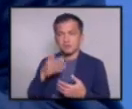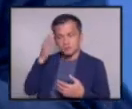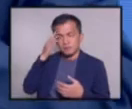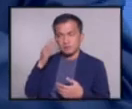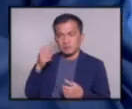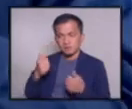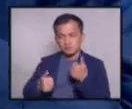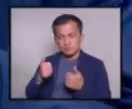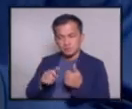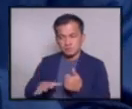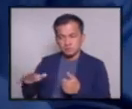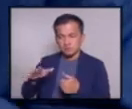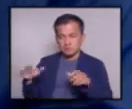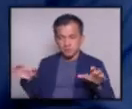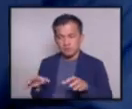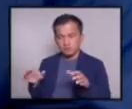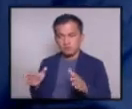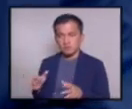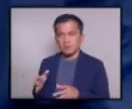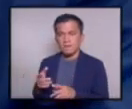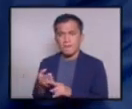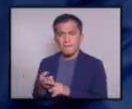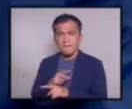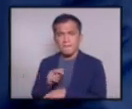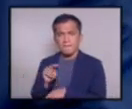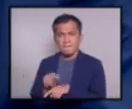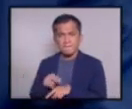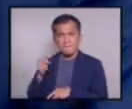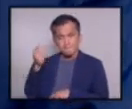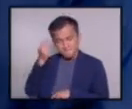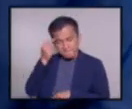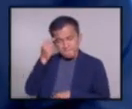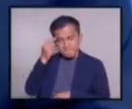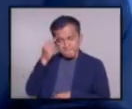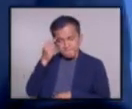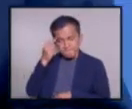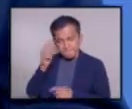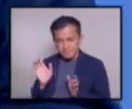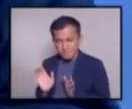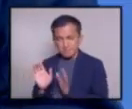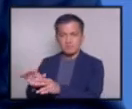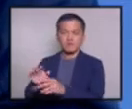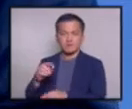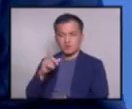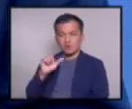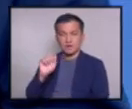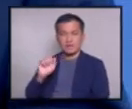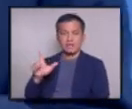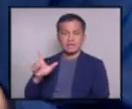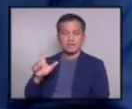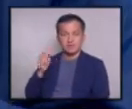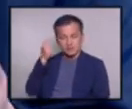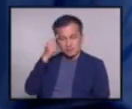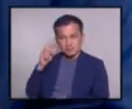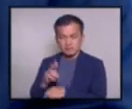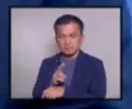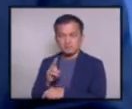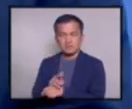kung itong mga workers na ito na galing sa national government na tinulak sa local government ay